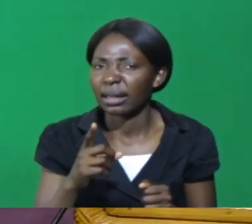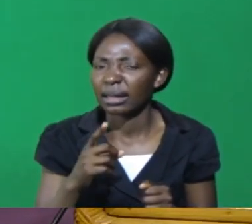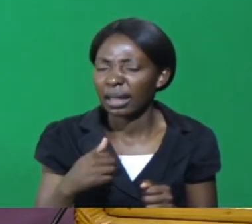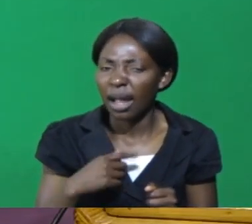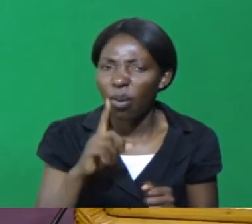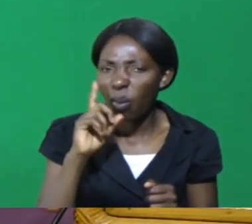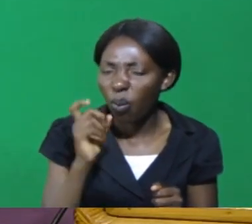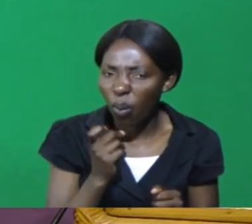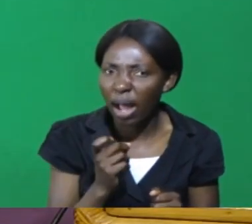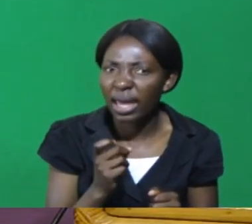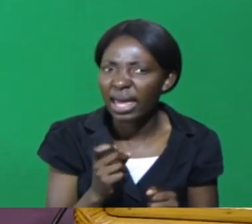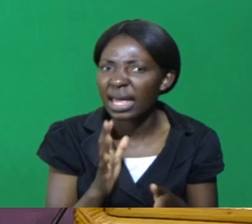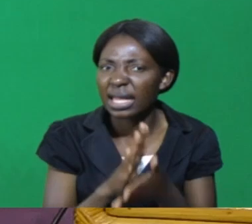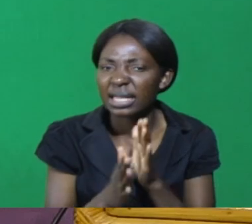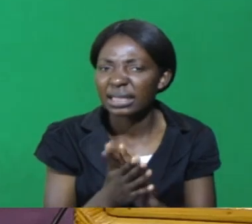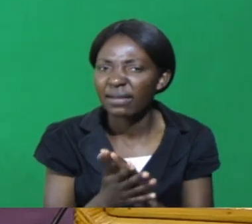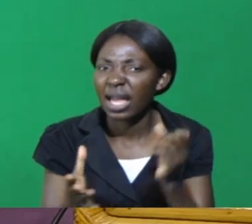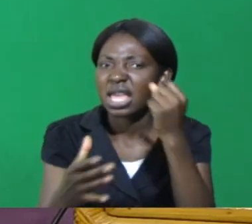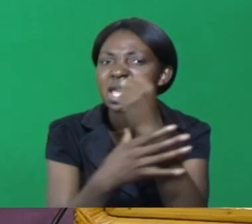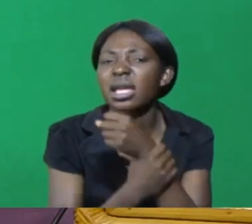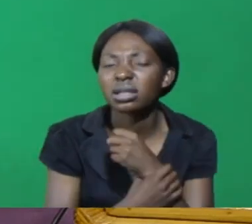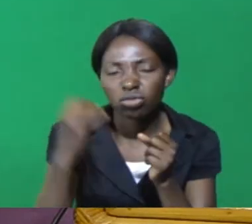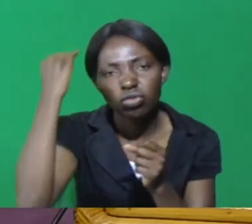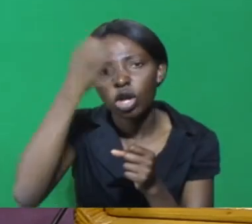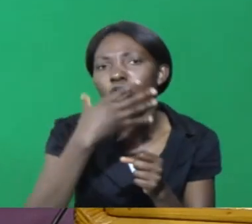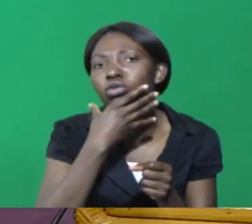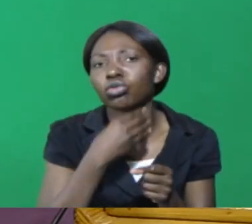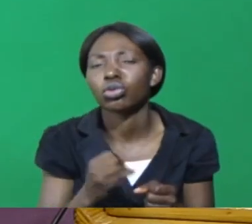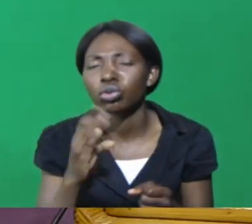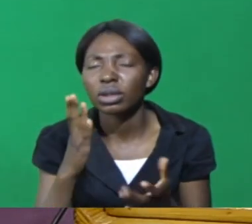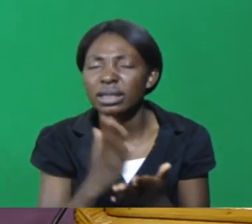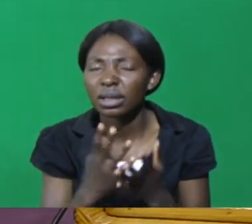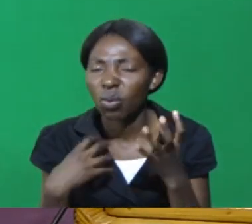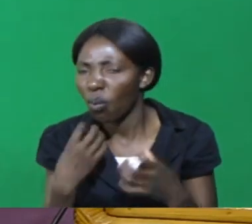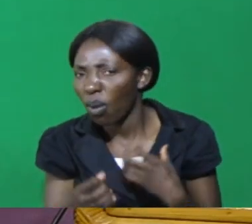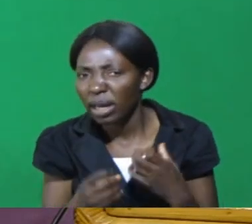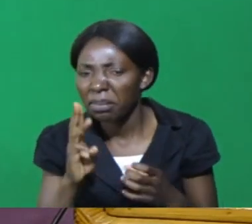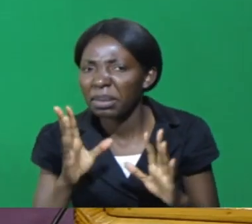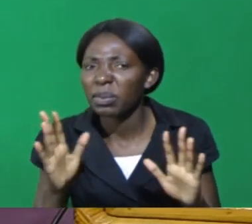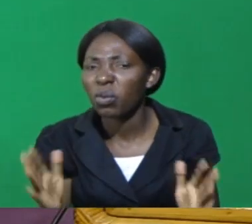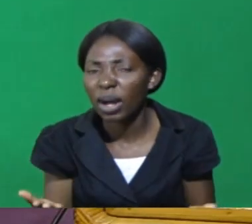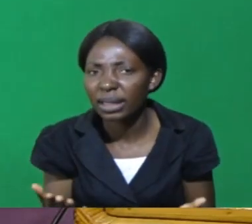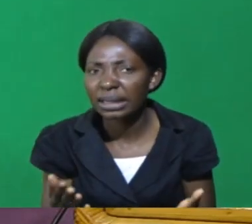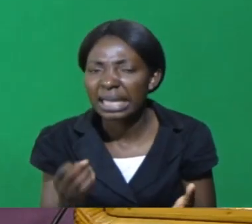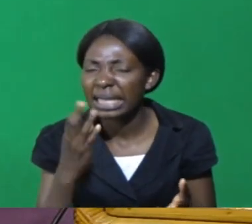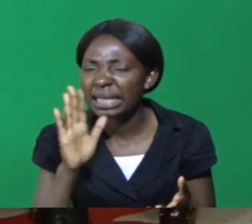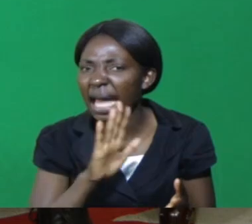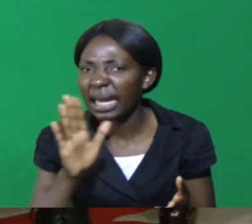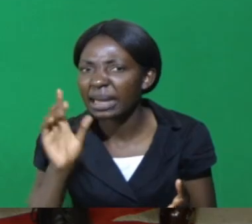riva rake risiri kubata hazvisi kuita zvaaronga. Ndobva atanga kunetsana nevanhu zvikanzi imi chii chiri kuitika, pane mutengeseri pakati